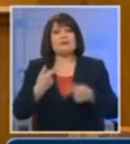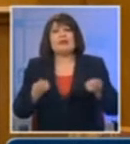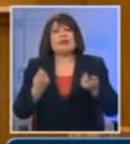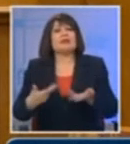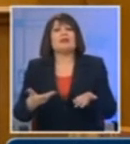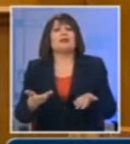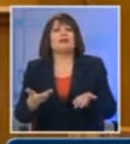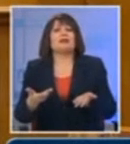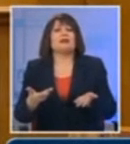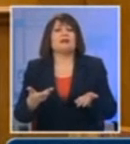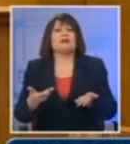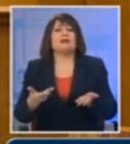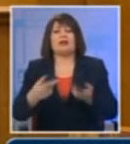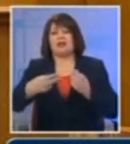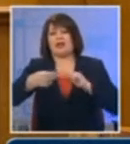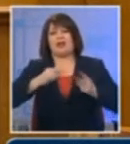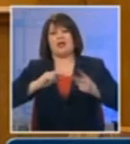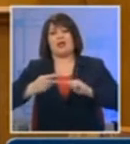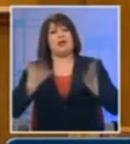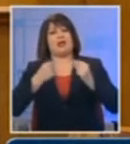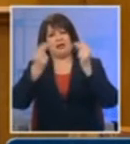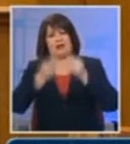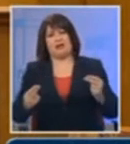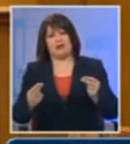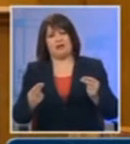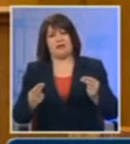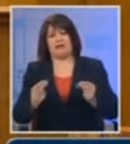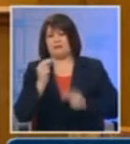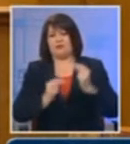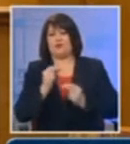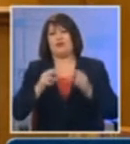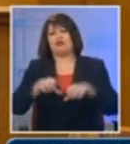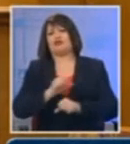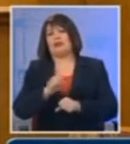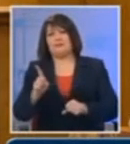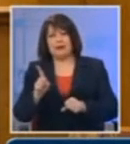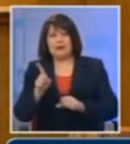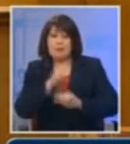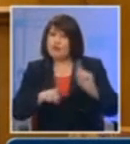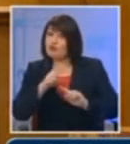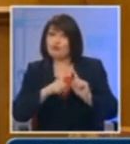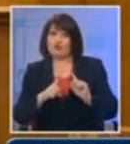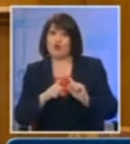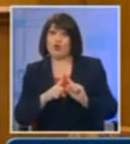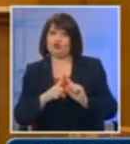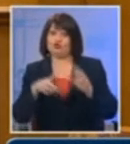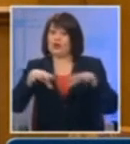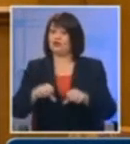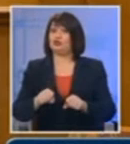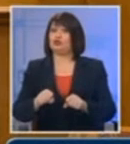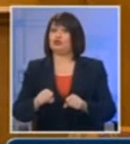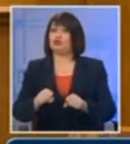γίνει, χωρίς να δίνουν απάντηση και λύση στο πρόβλημα της εξουσίας, του ποιος δηλαδή θα κατέχει